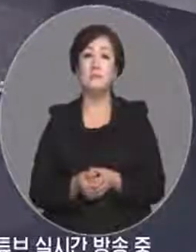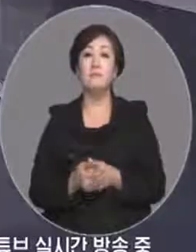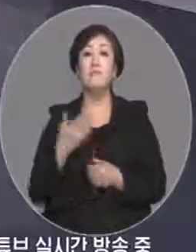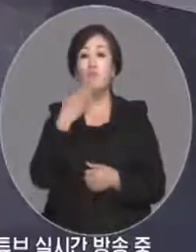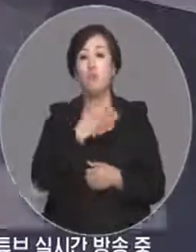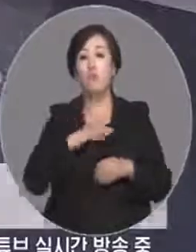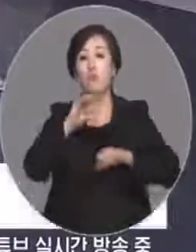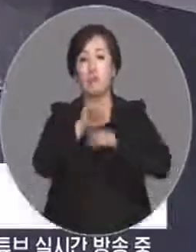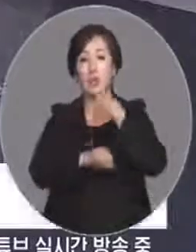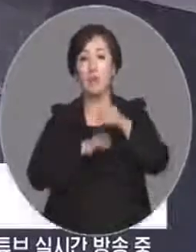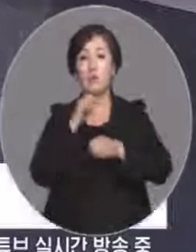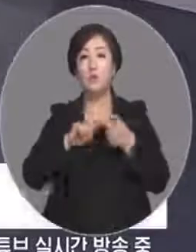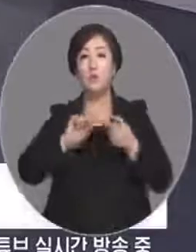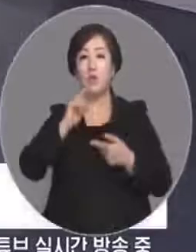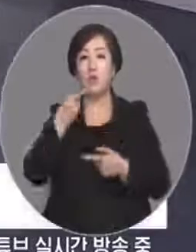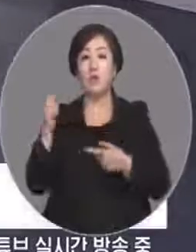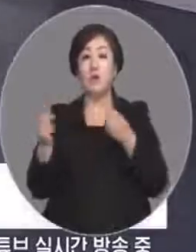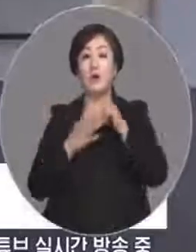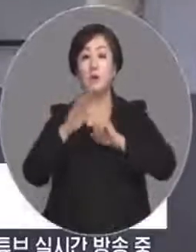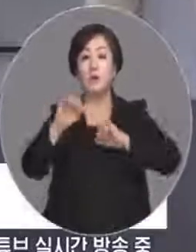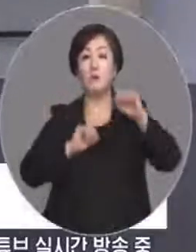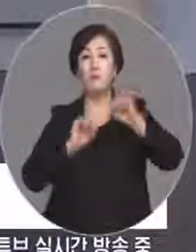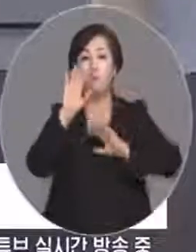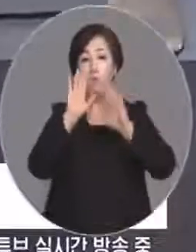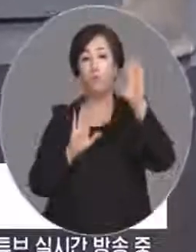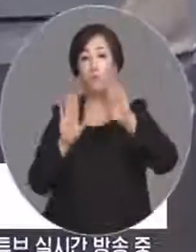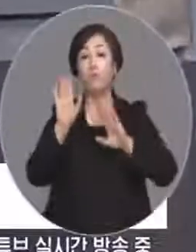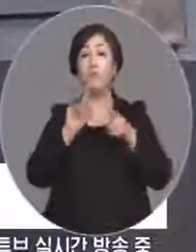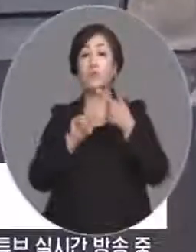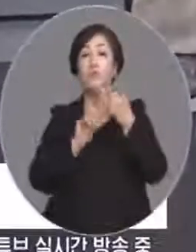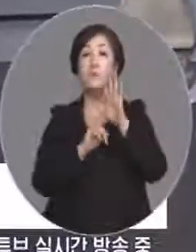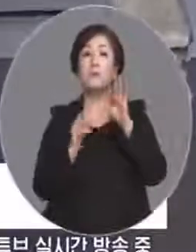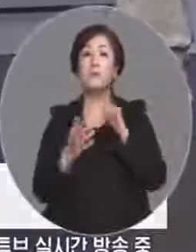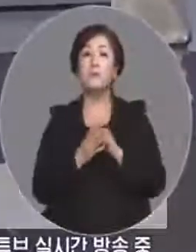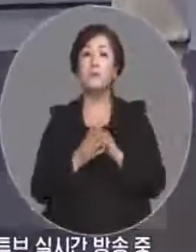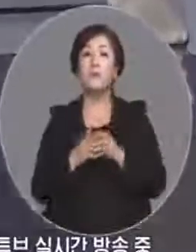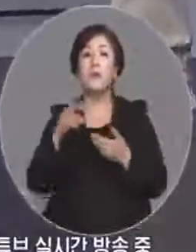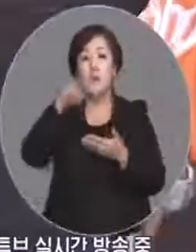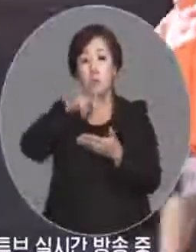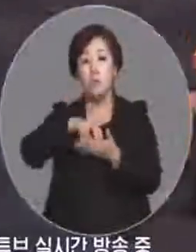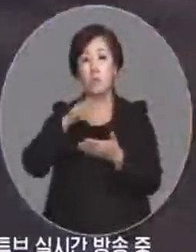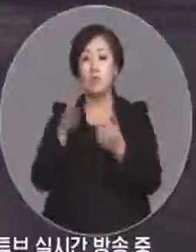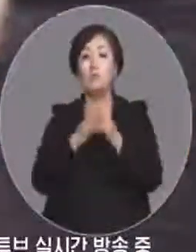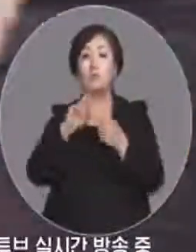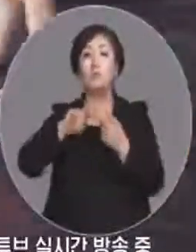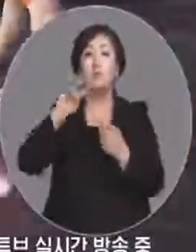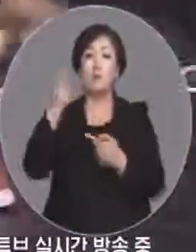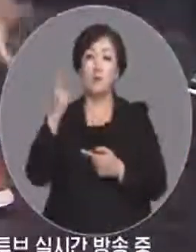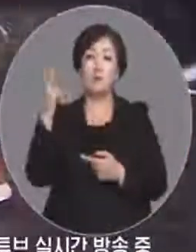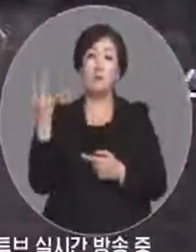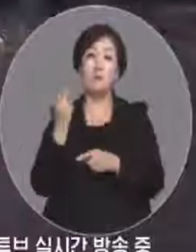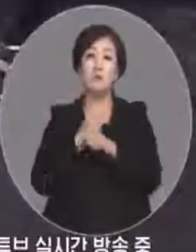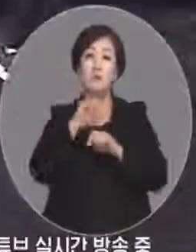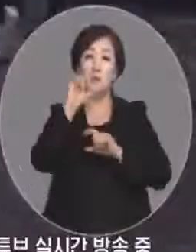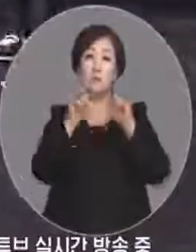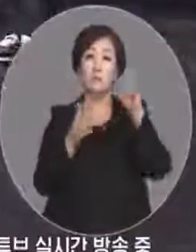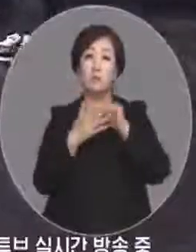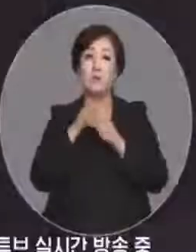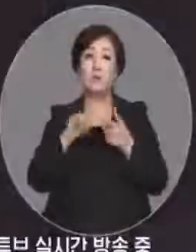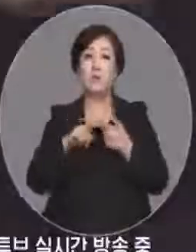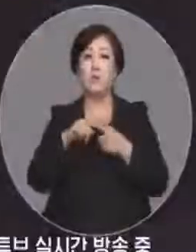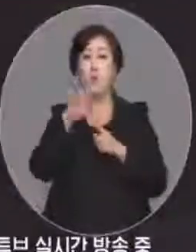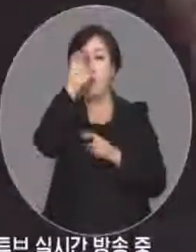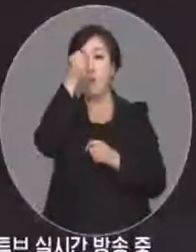온몸을 자유자재로 꺾고 화려한 춤 동작을 선보입니다. 물구나무를 선채 몸을 회전시키고 땅을 머리에